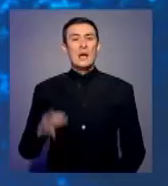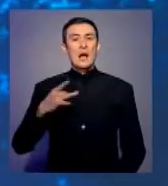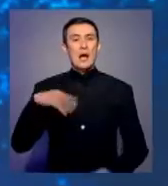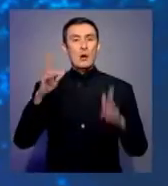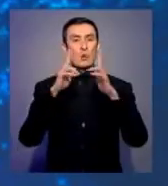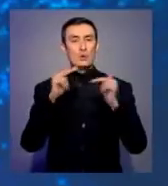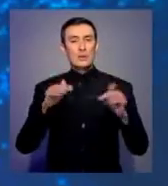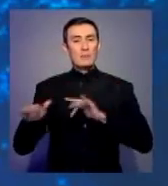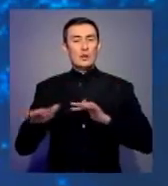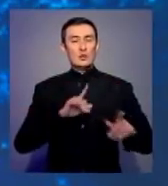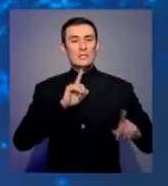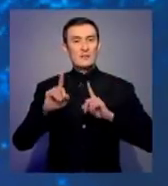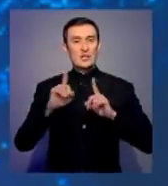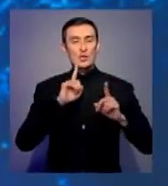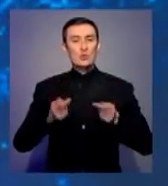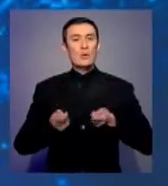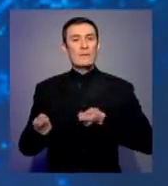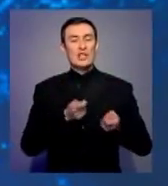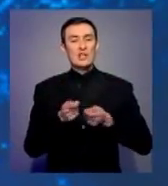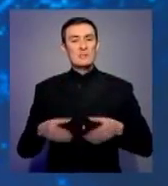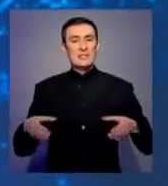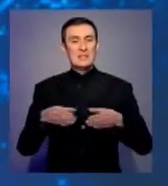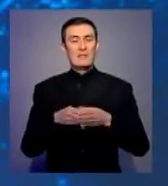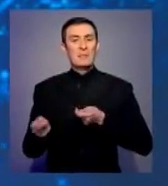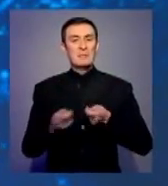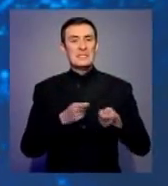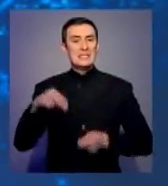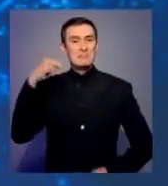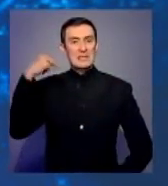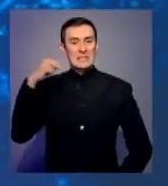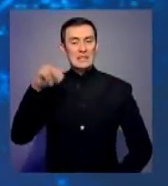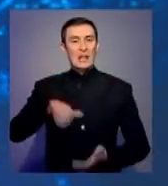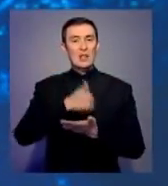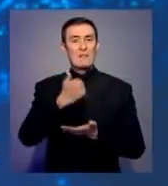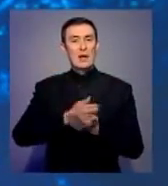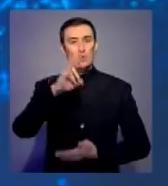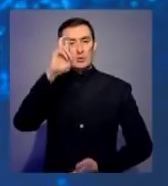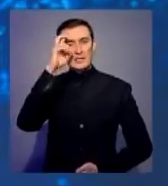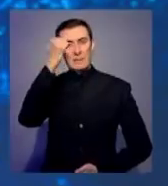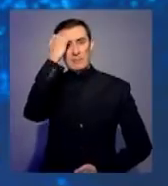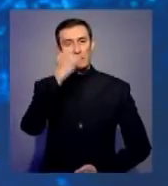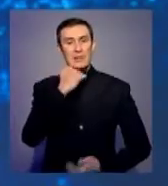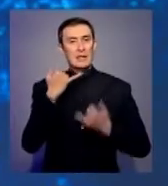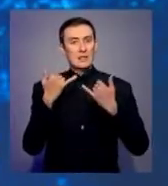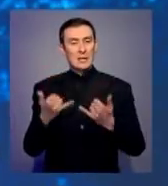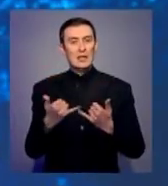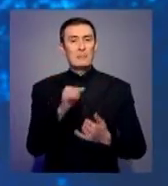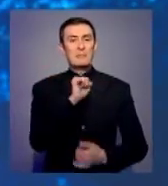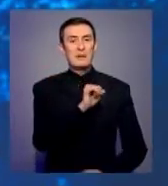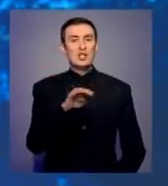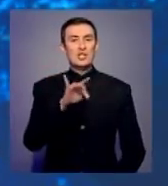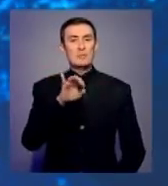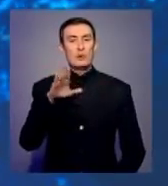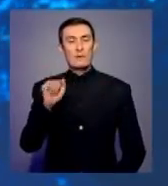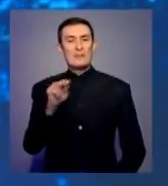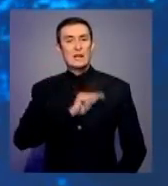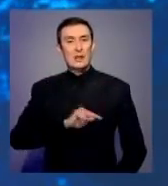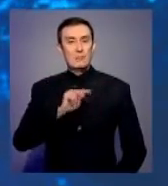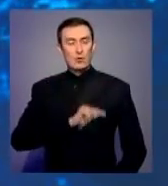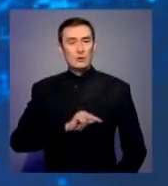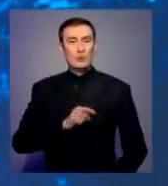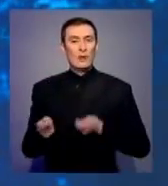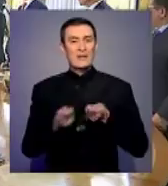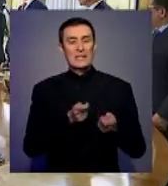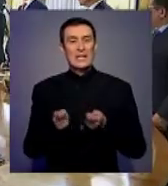В Аккорде прошло совещание с руководящим составом администрации президента. Глава государства поблагодарил Адильбека Джексибекова за работу в